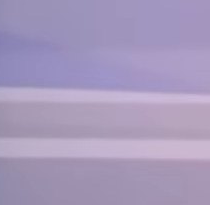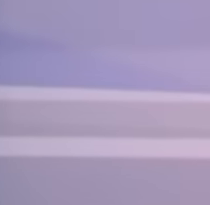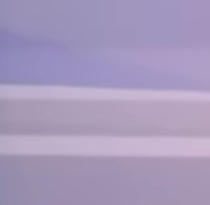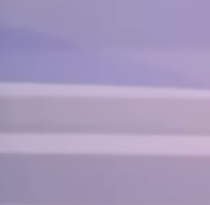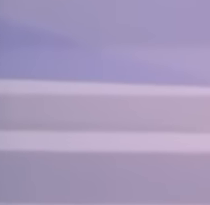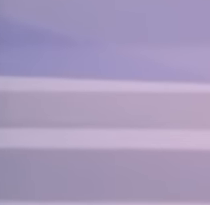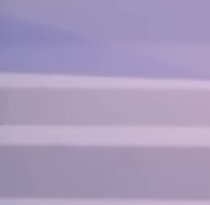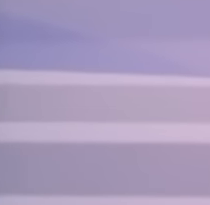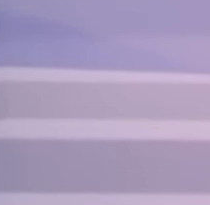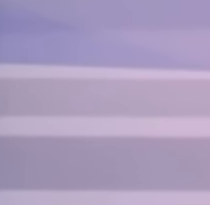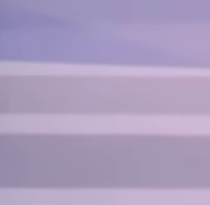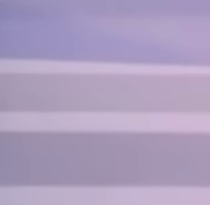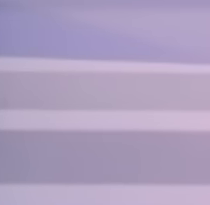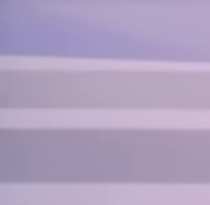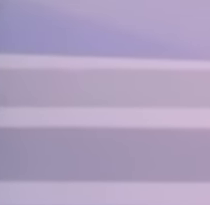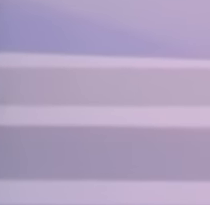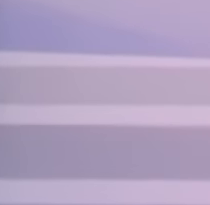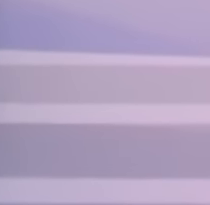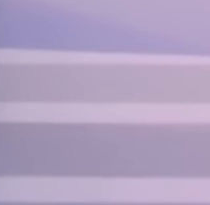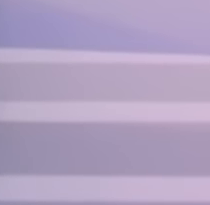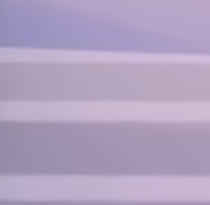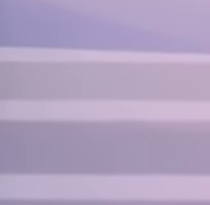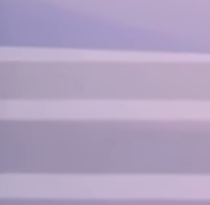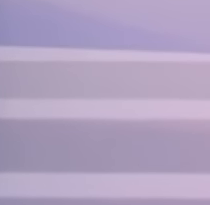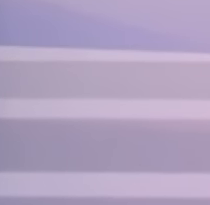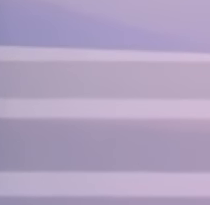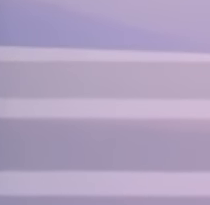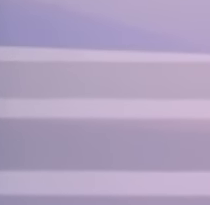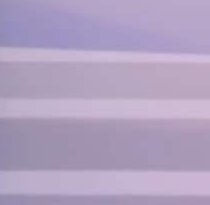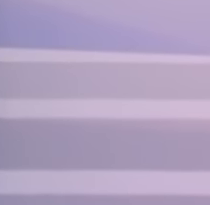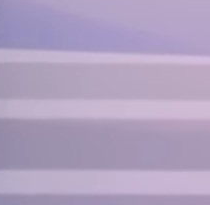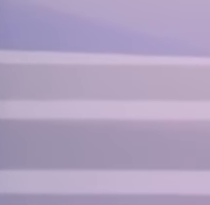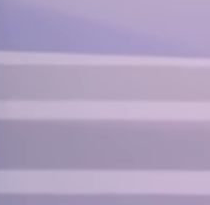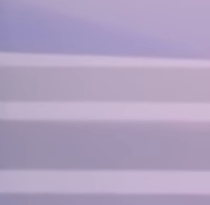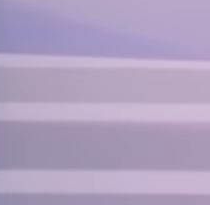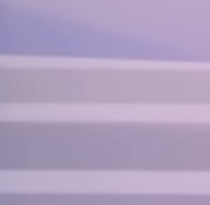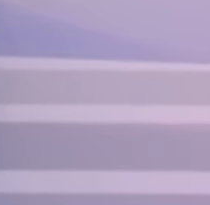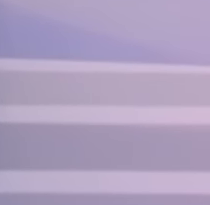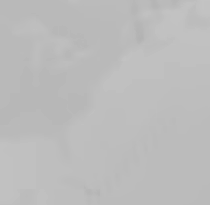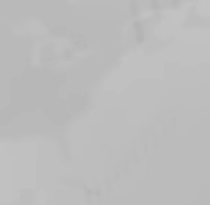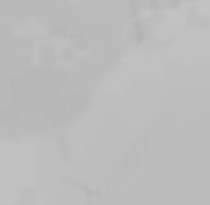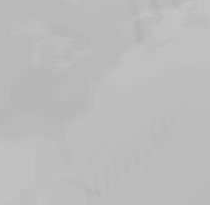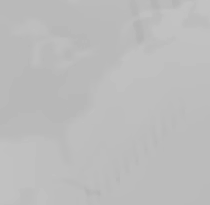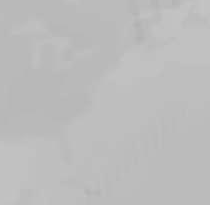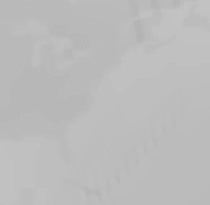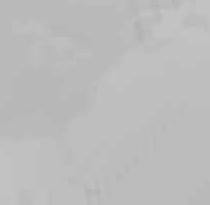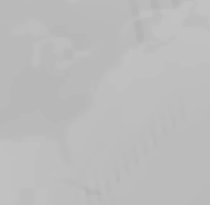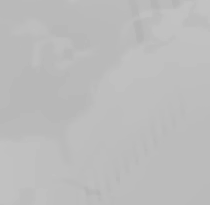abroad, samahan nyo kami sa GMA Pinoy TV at www.gmanews.tv.